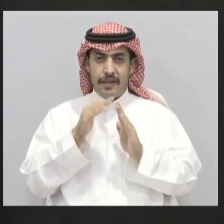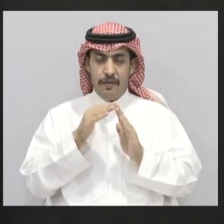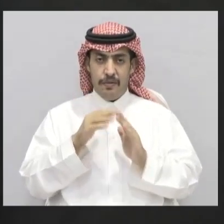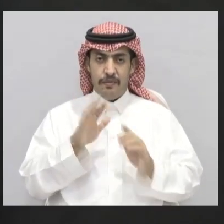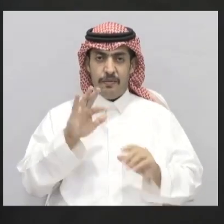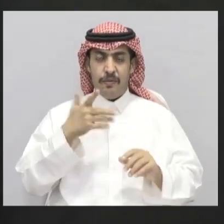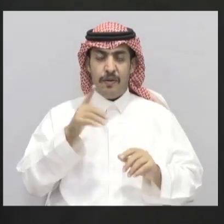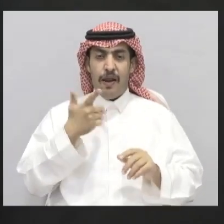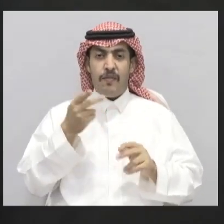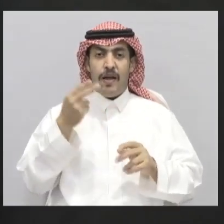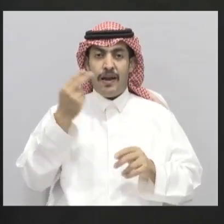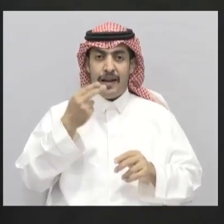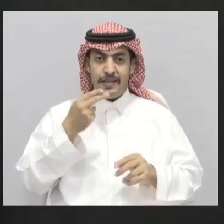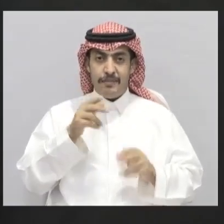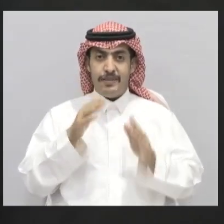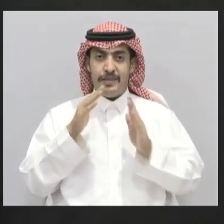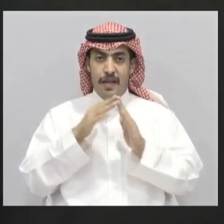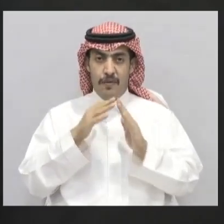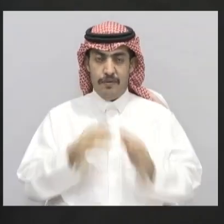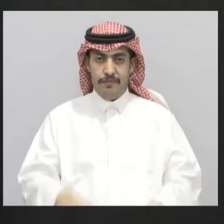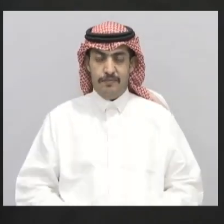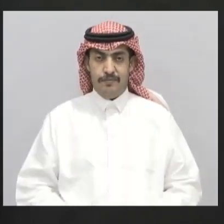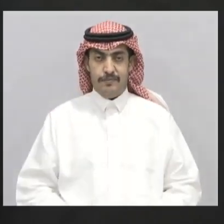وكيف نرسم زاويه